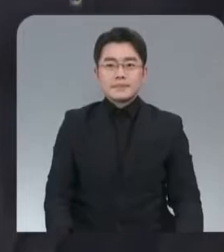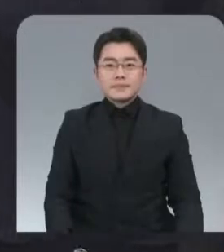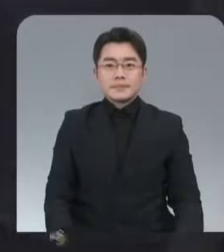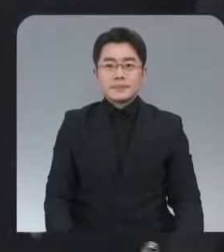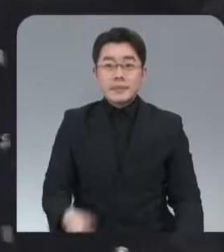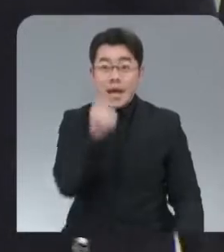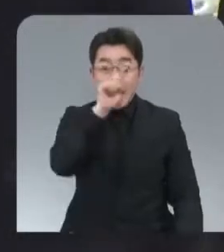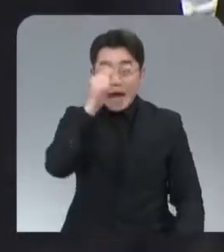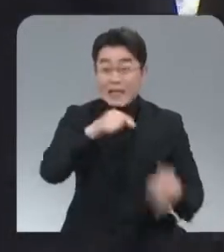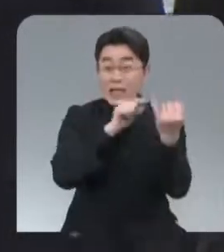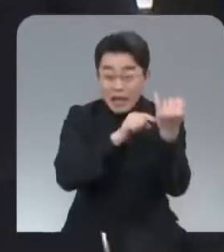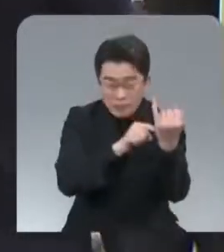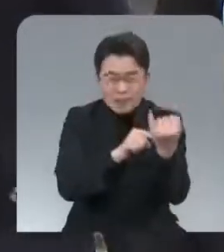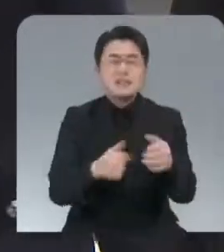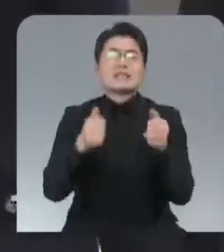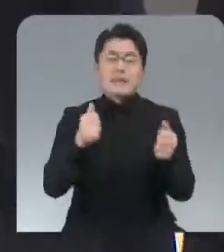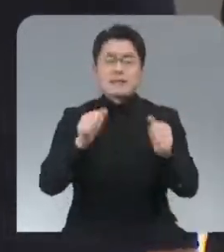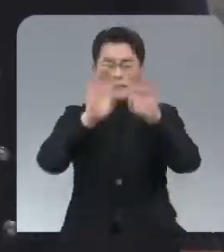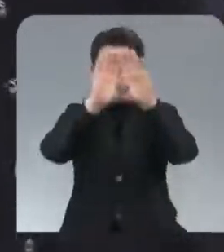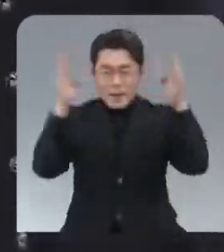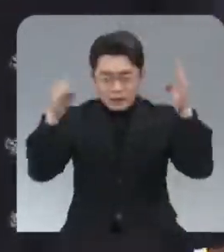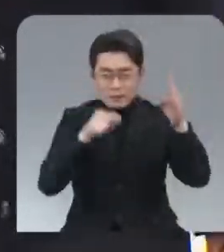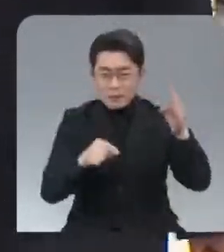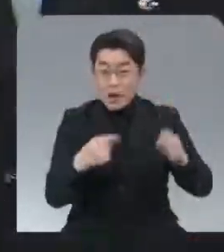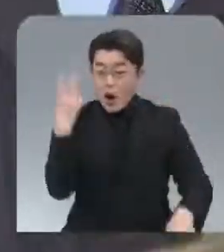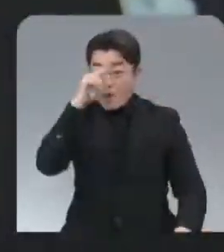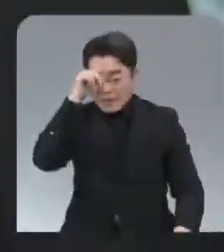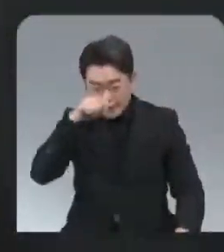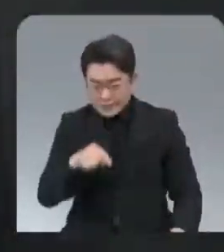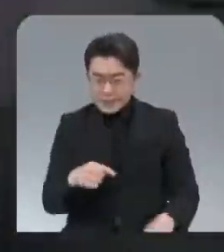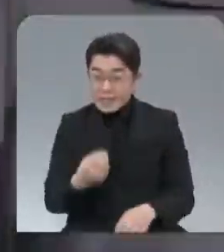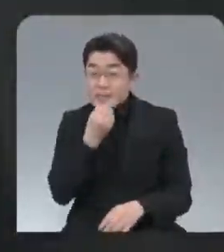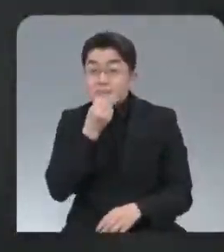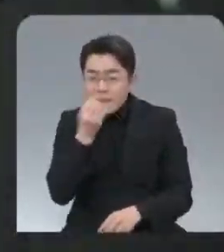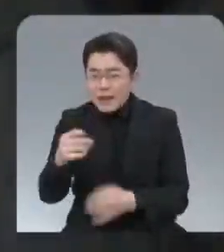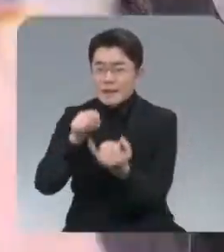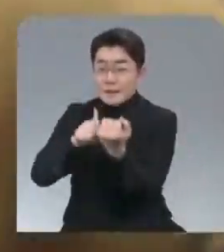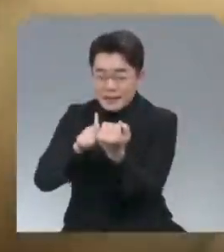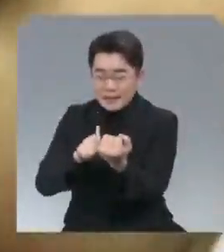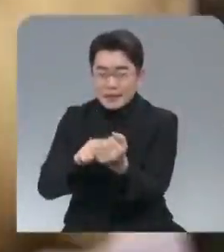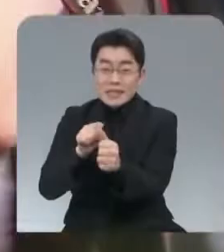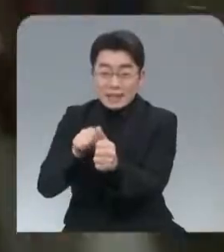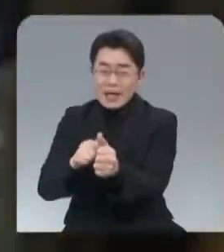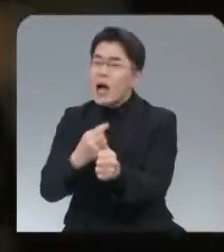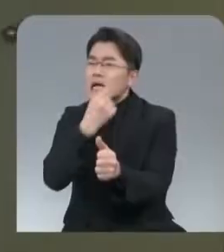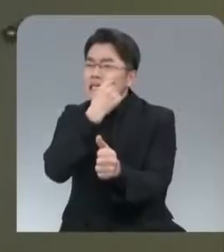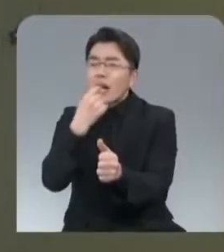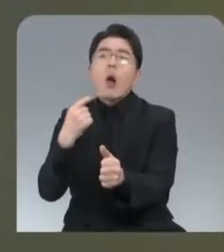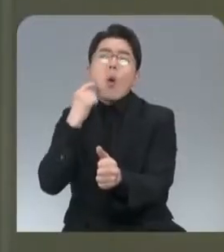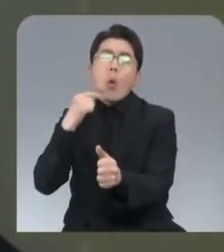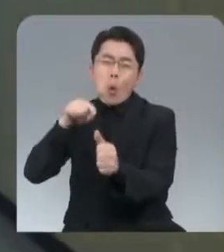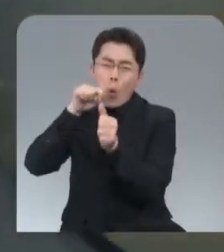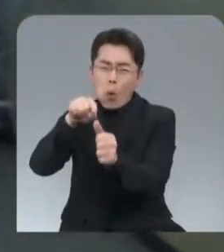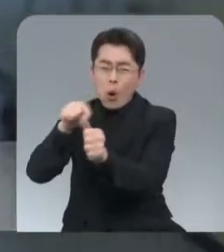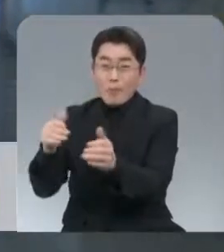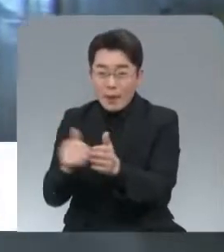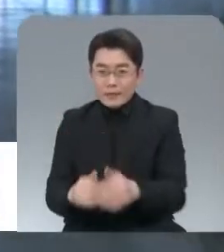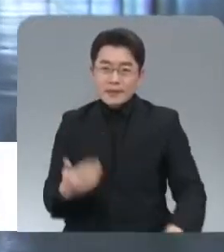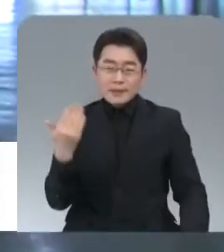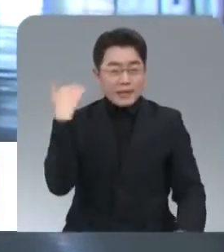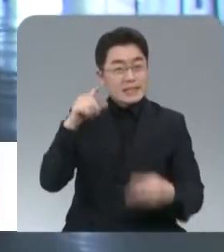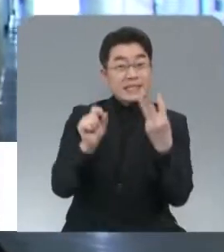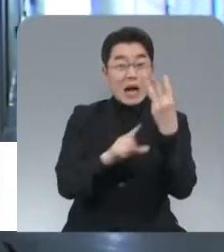한명숙 전 총리 사건 재판에서 검찰 수사팀 의 재수 자들에게 허위 증언을 시켰다는 의혹 지난해 3월